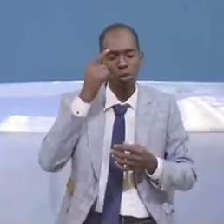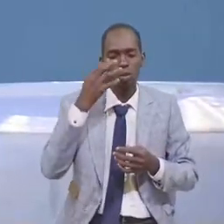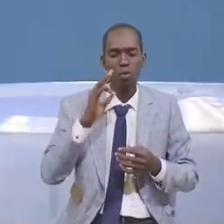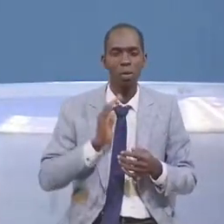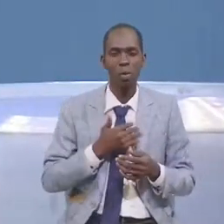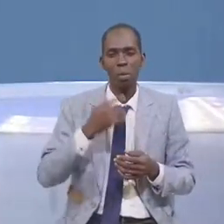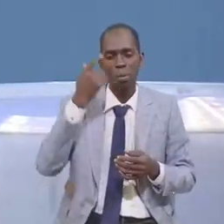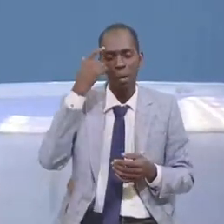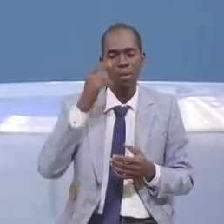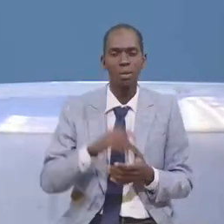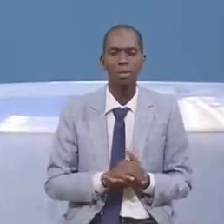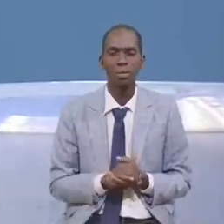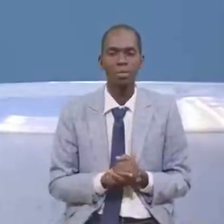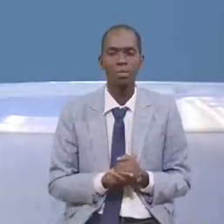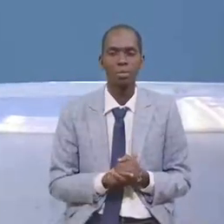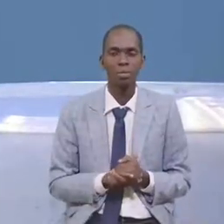యోచనలు.